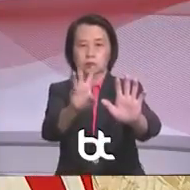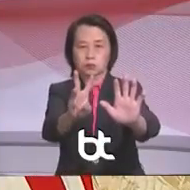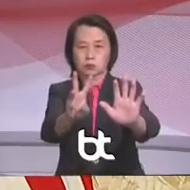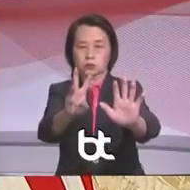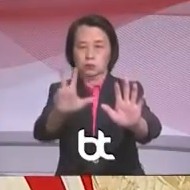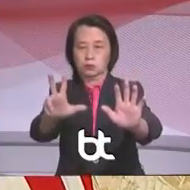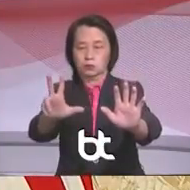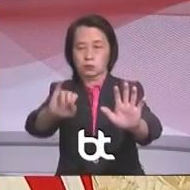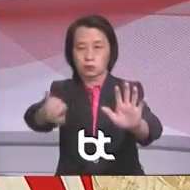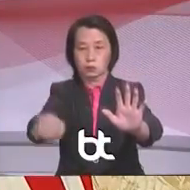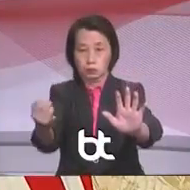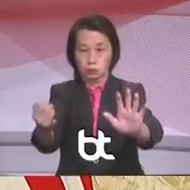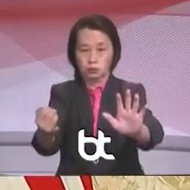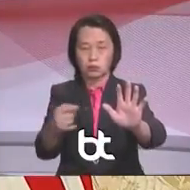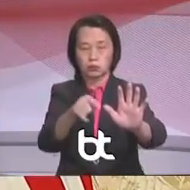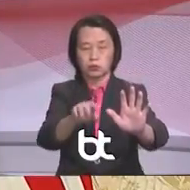5.633 juta